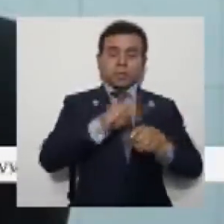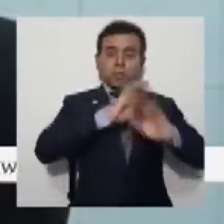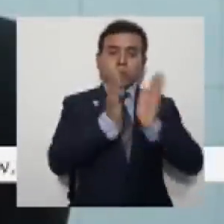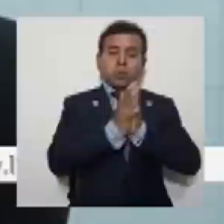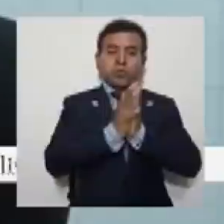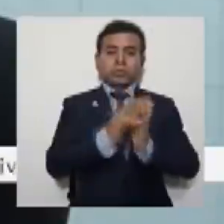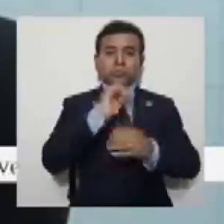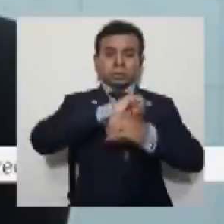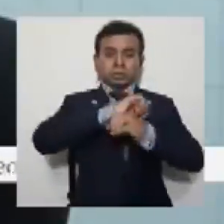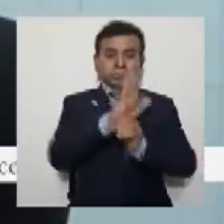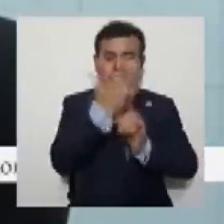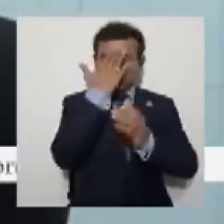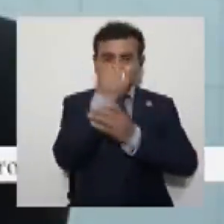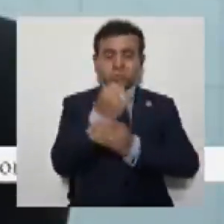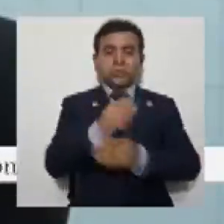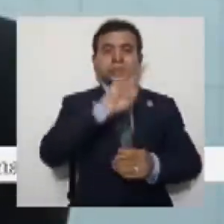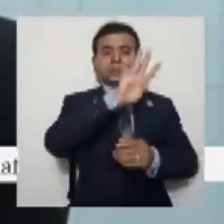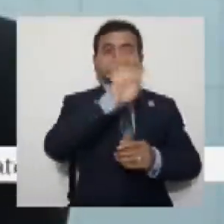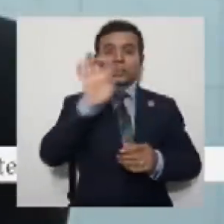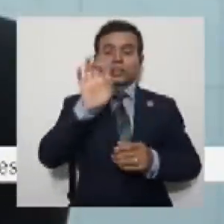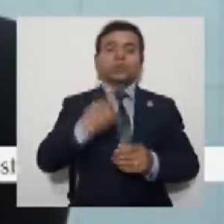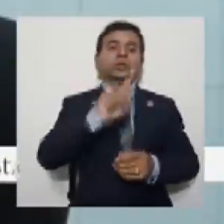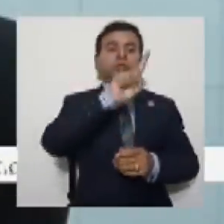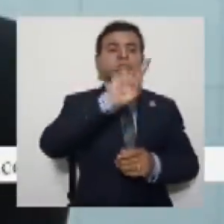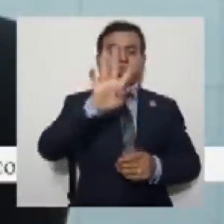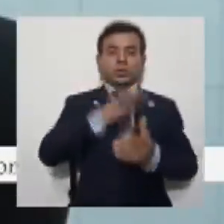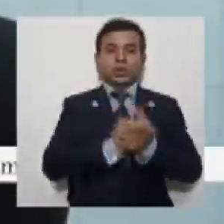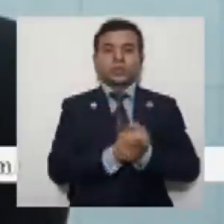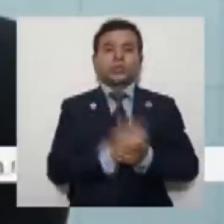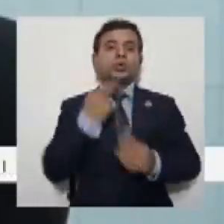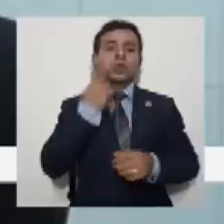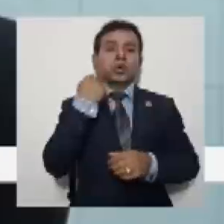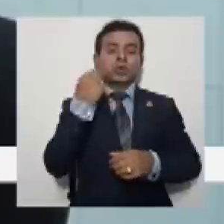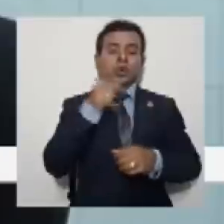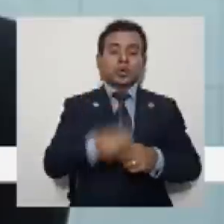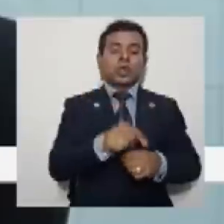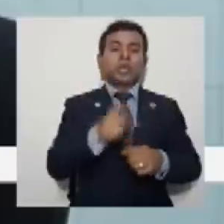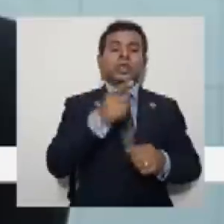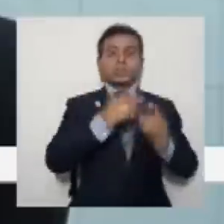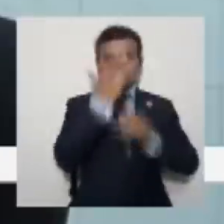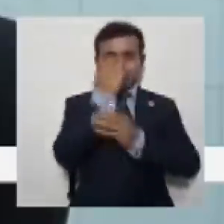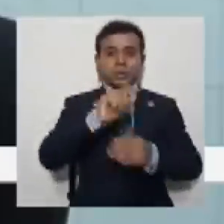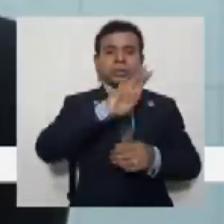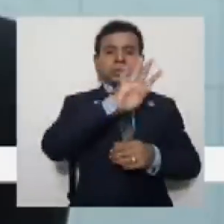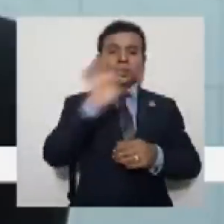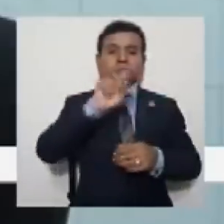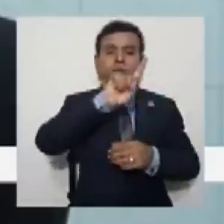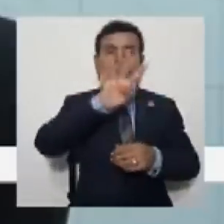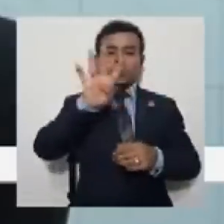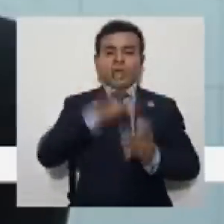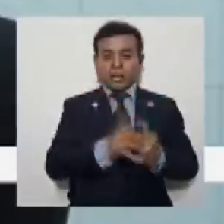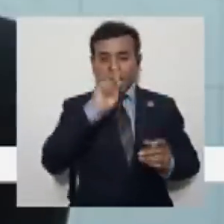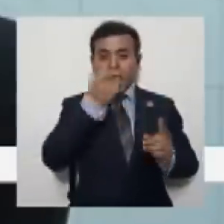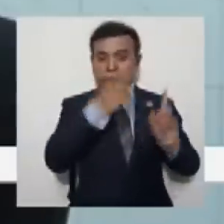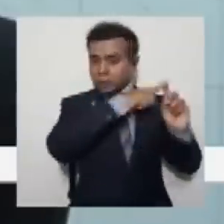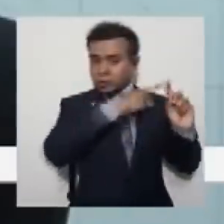24 ঘন্টায় আক্রান্ত 414 জন এবং 23/4/2000 এ আমাদের মোট আক্রান্ত সংখ্যা 4186 জন